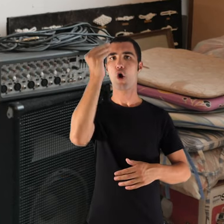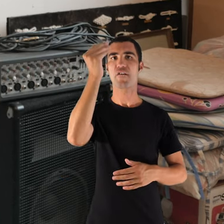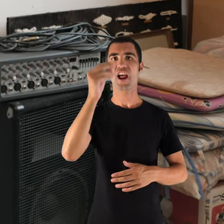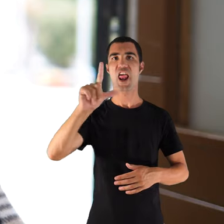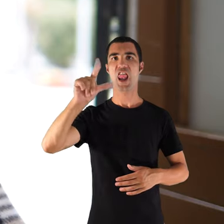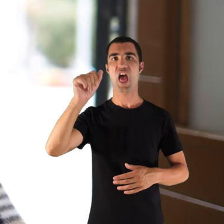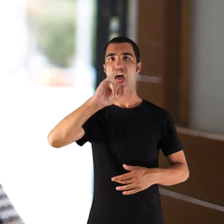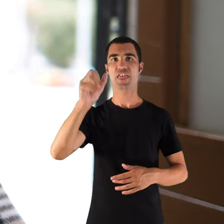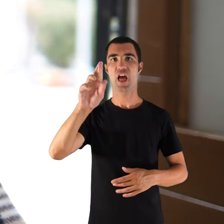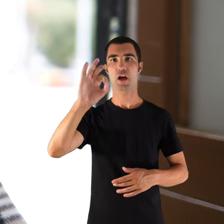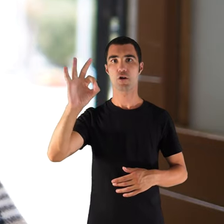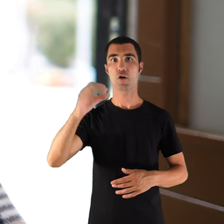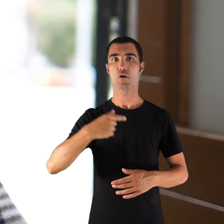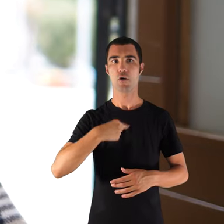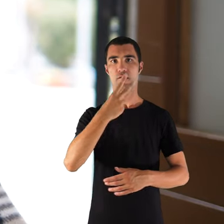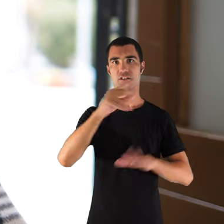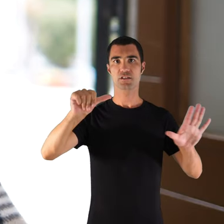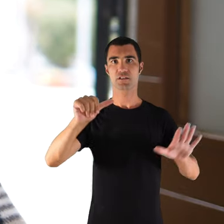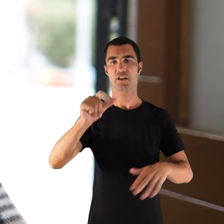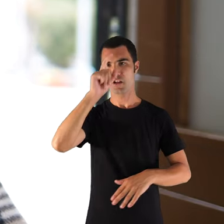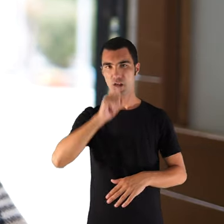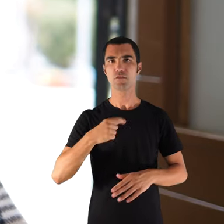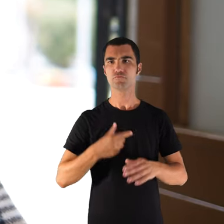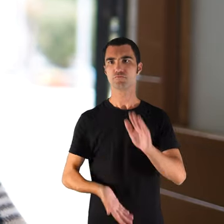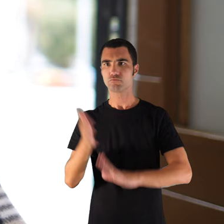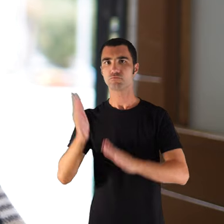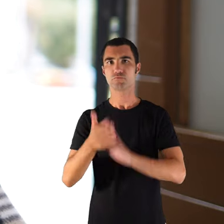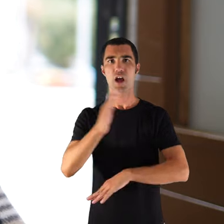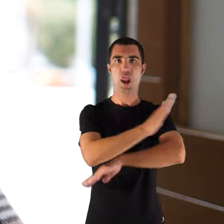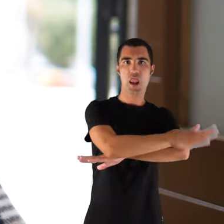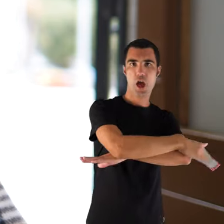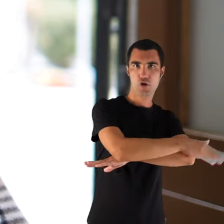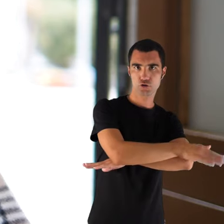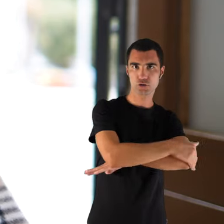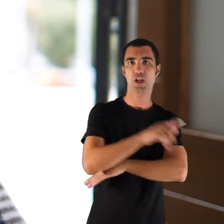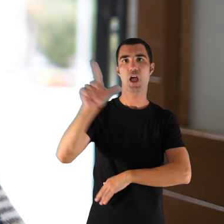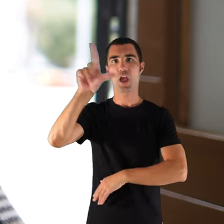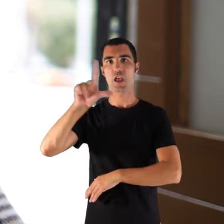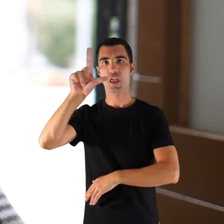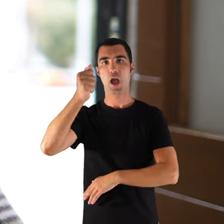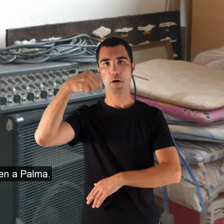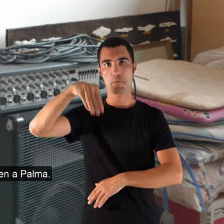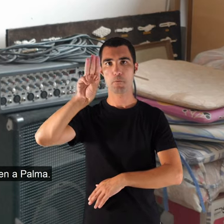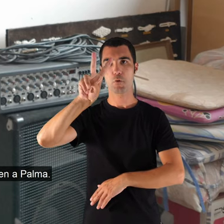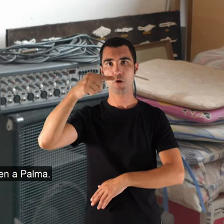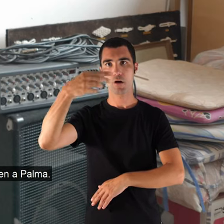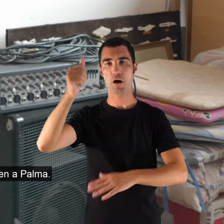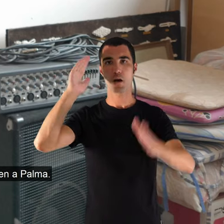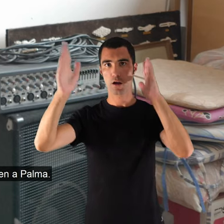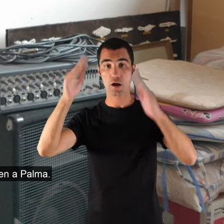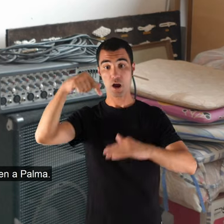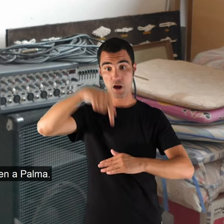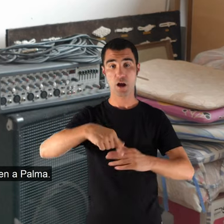27 anys. Tot el temps que vaig tenir el Lázaro m'ho dedicàvem a la llagosta, llavors feien la temporada de llampuga. Aquí hi havia un